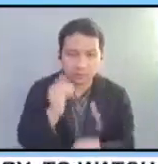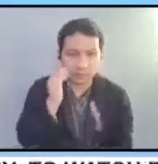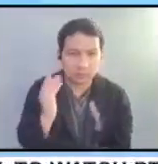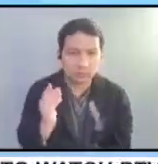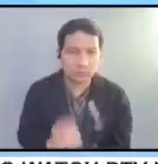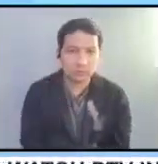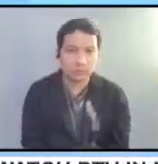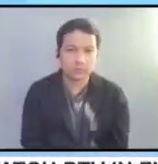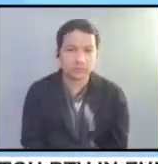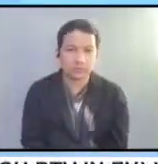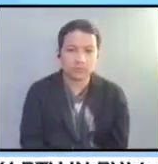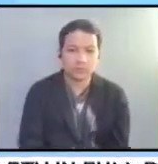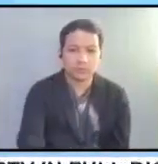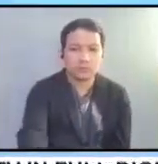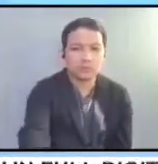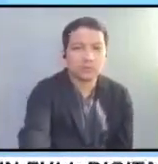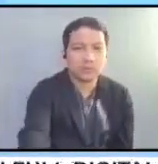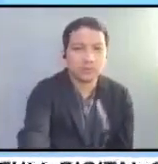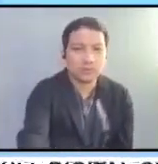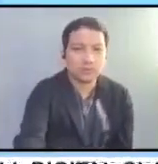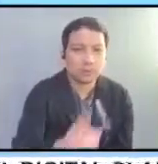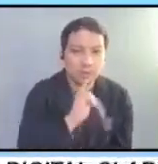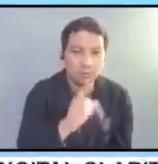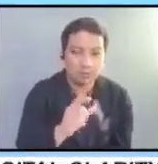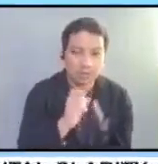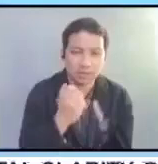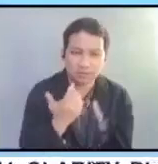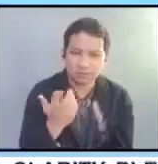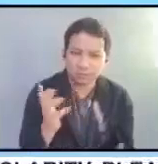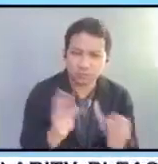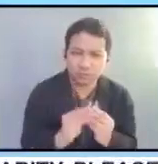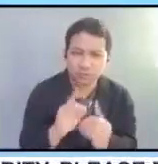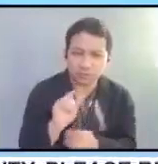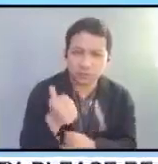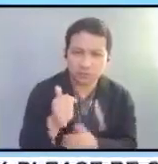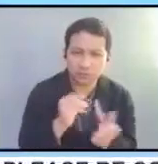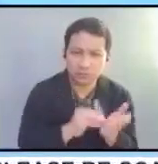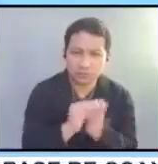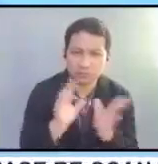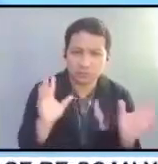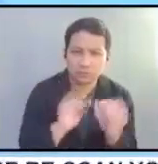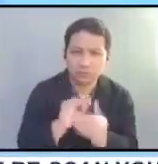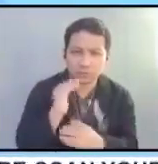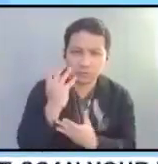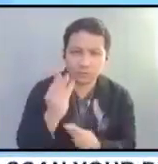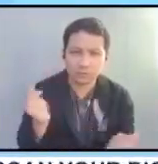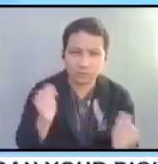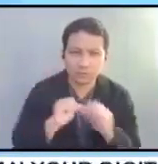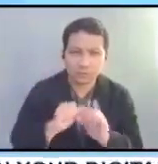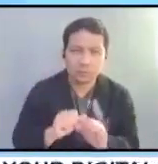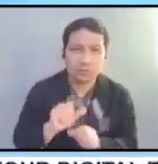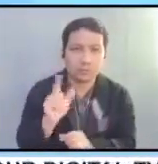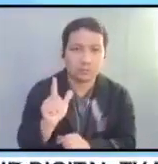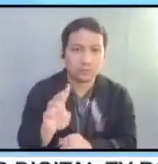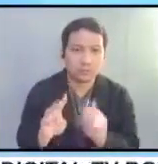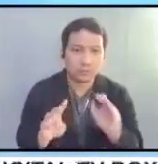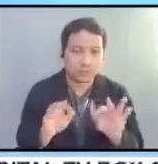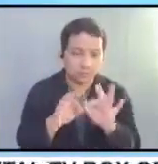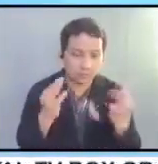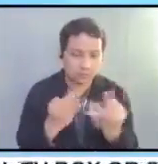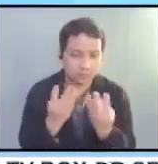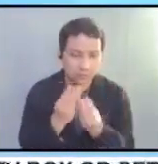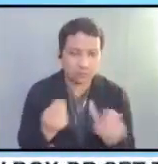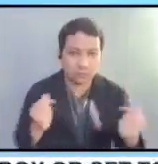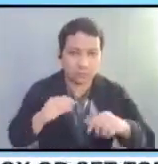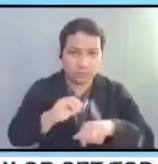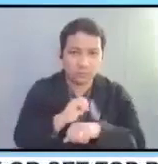ng bure of fire protection Maasin aabot sa Php1 million ang dayos ng sunog ph4 na pamilya ang nawala ng tahanan dahil